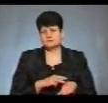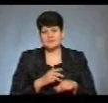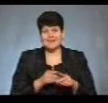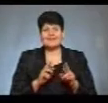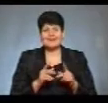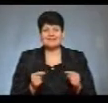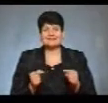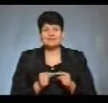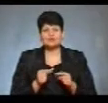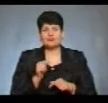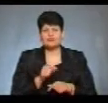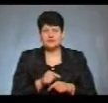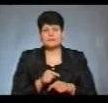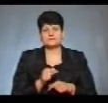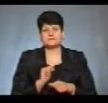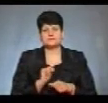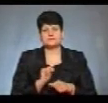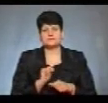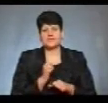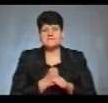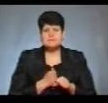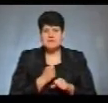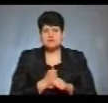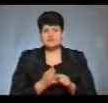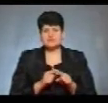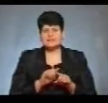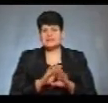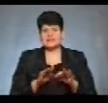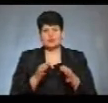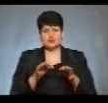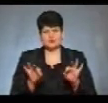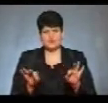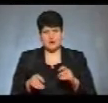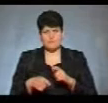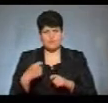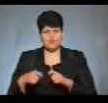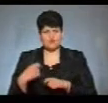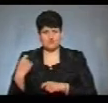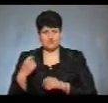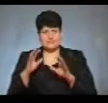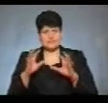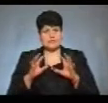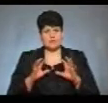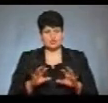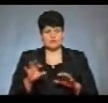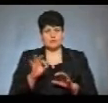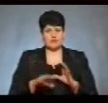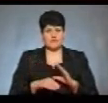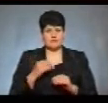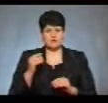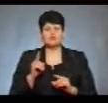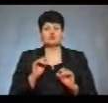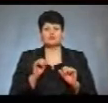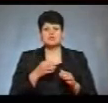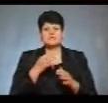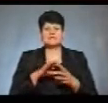чітко вони це все, скажімо, відпрацюють і не дозволять подалі порушувати законодавство про вибори. Що можете